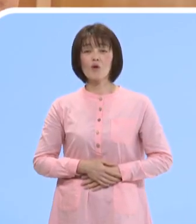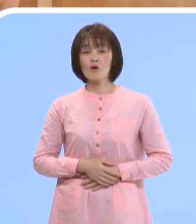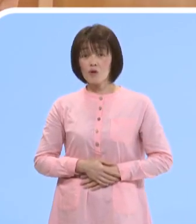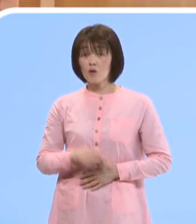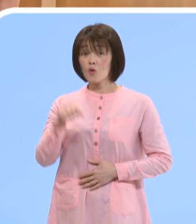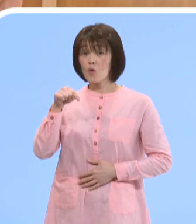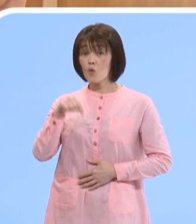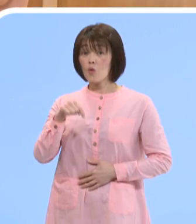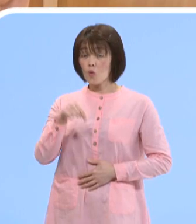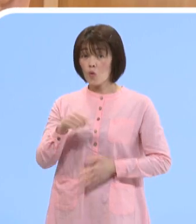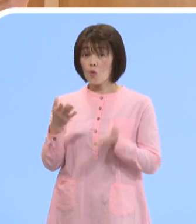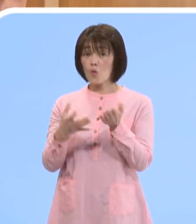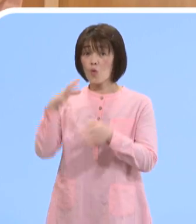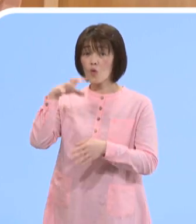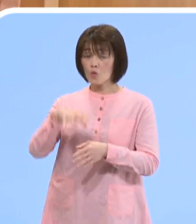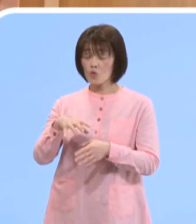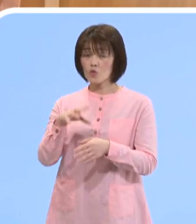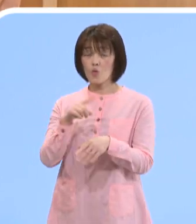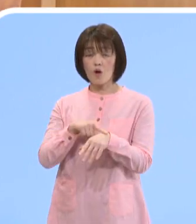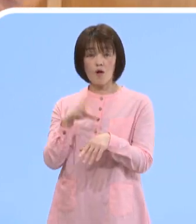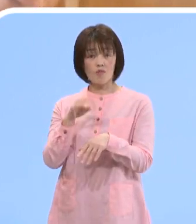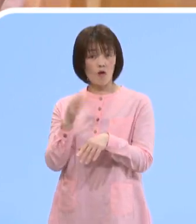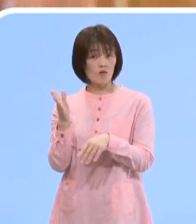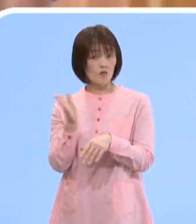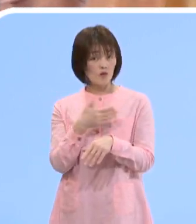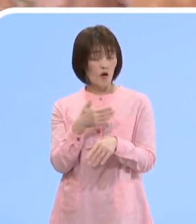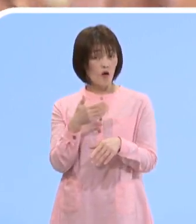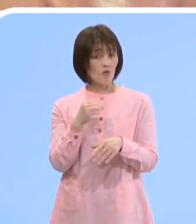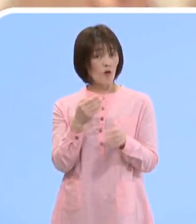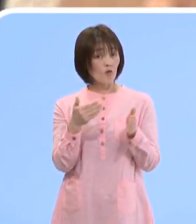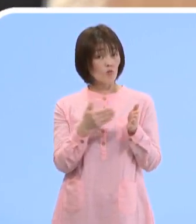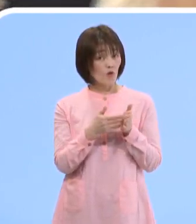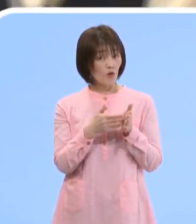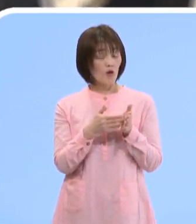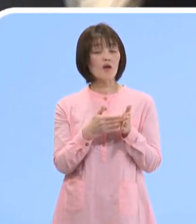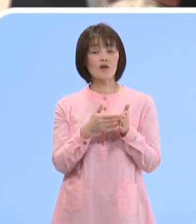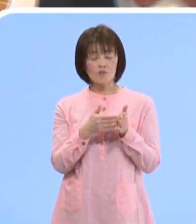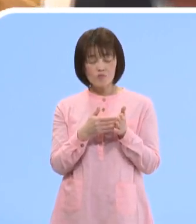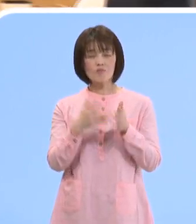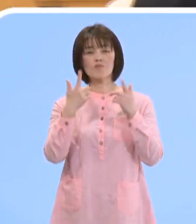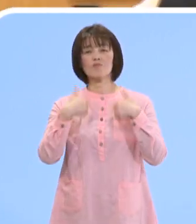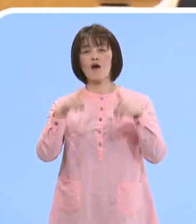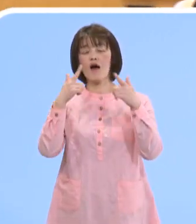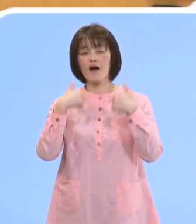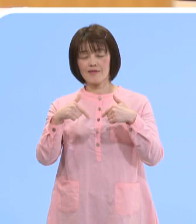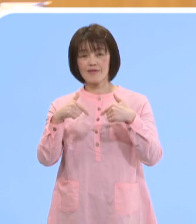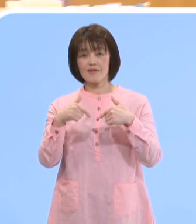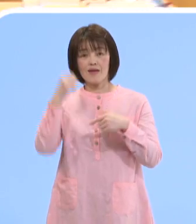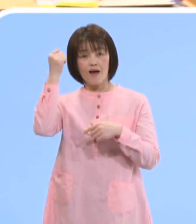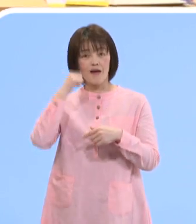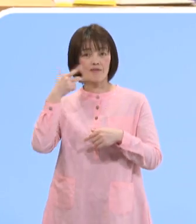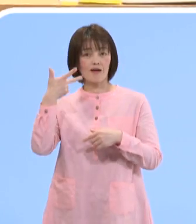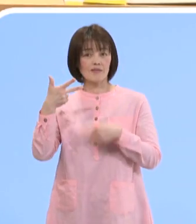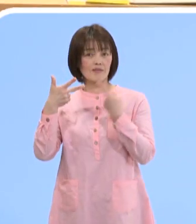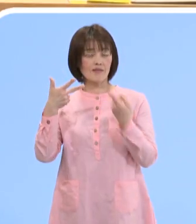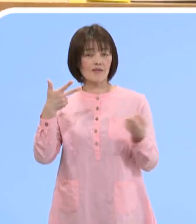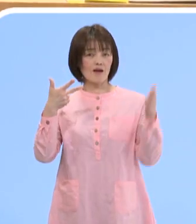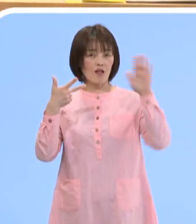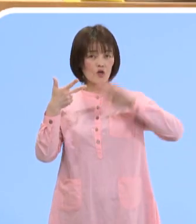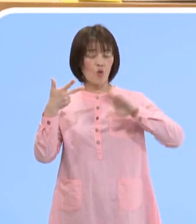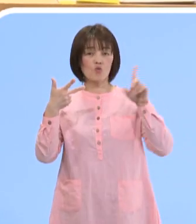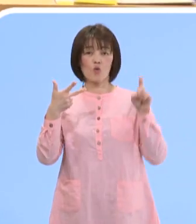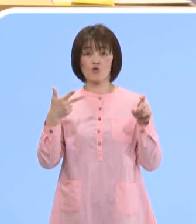こちらの保育園は何時から何時までやってるんですか？ 365日朝7時から夜10時ま